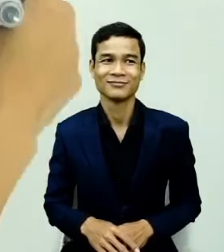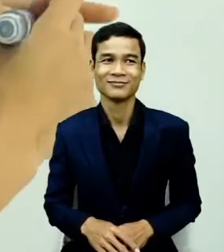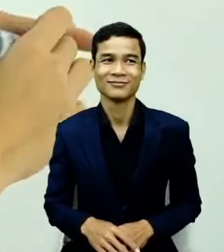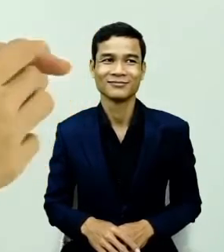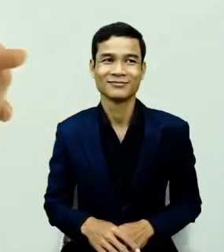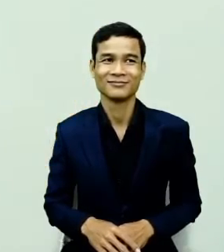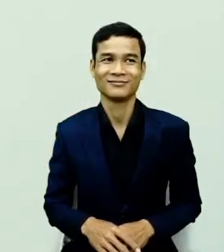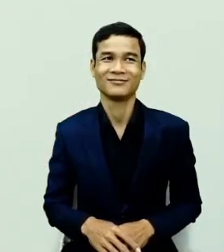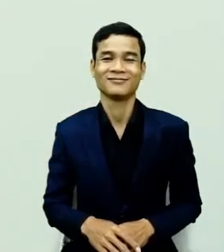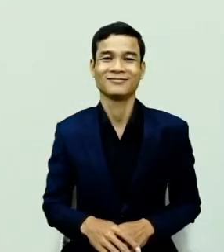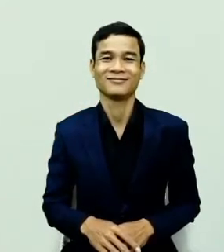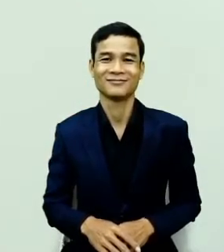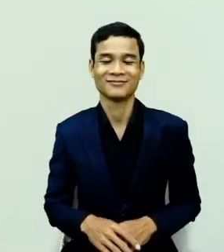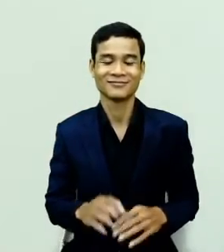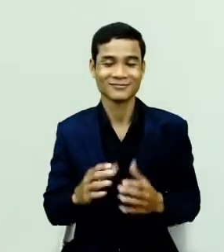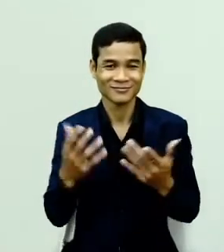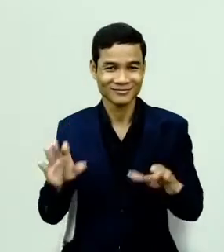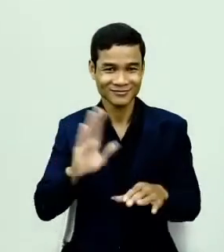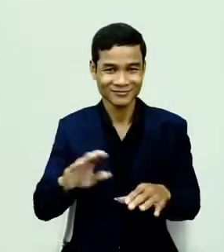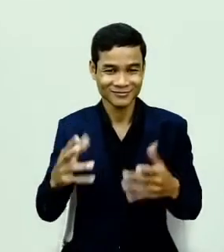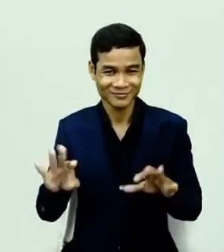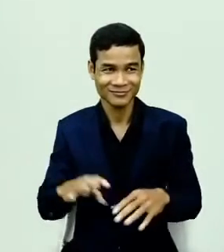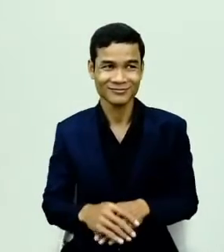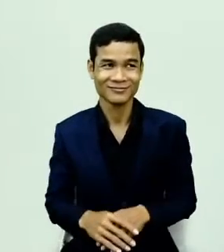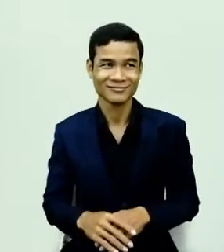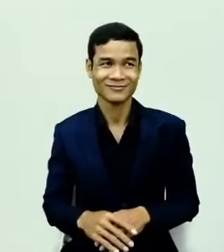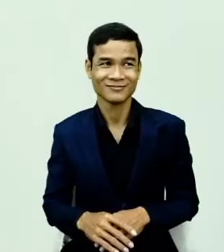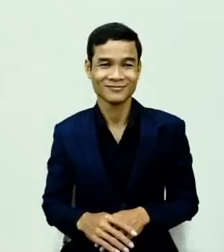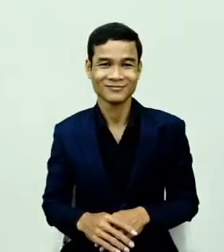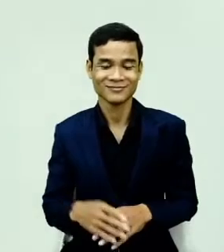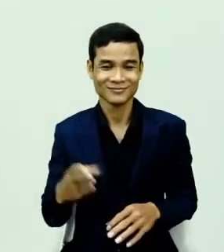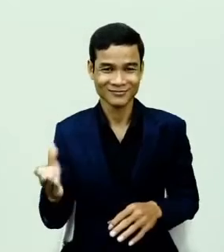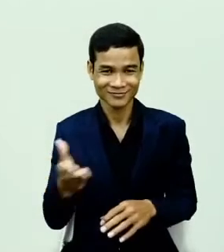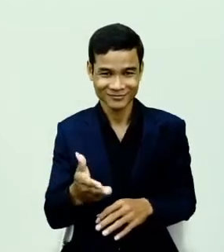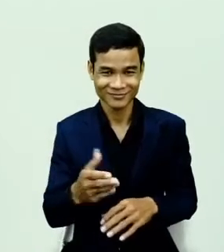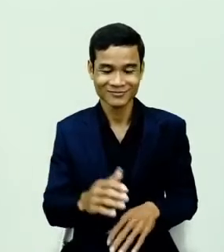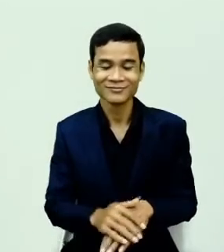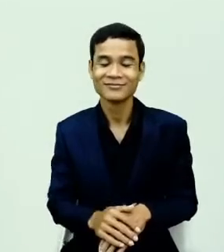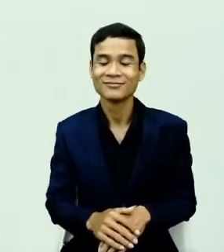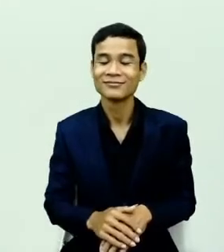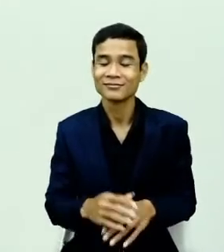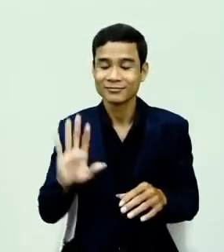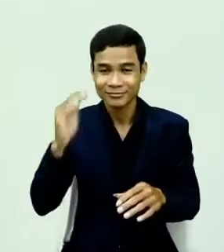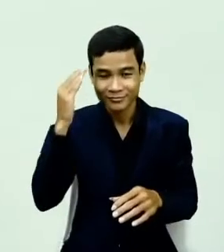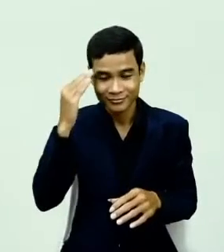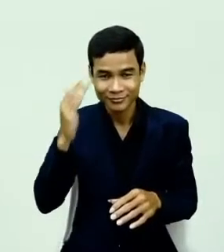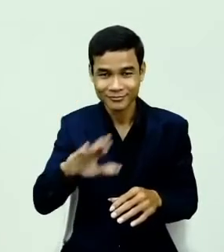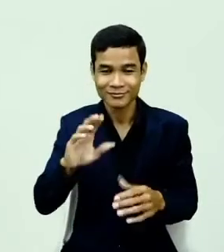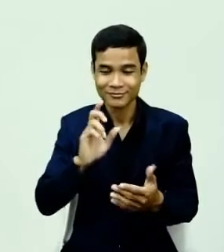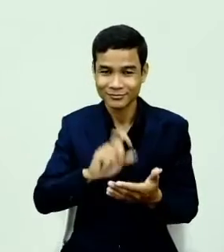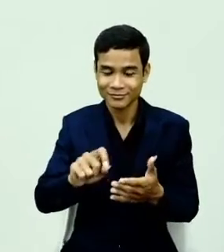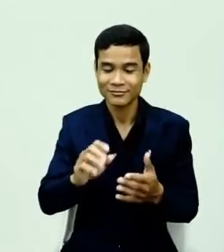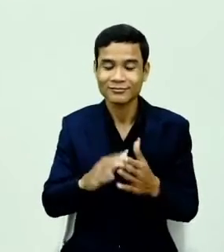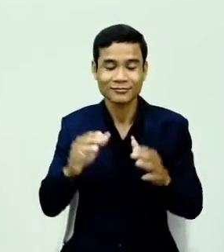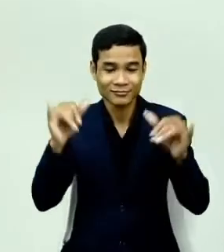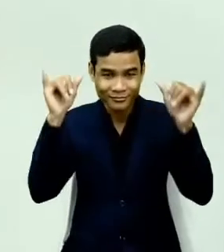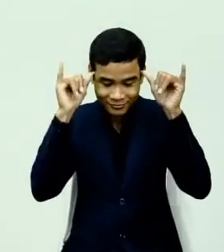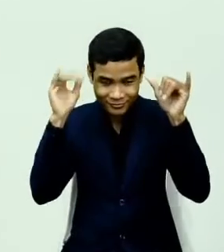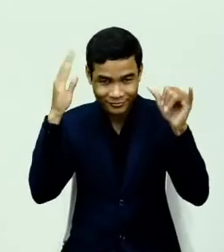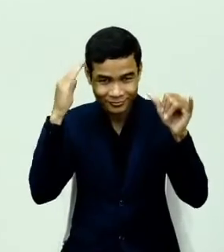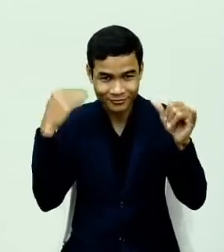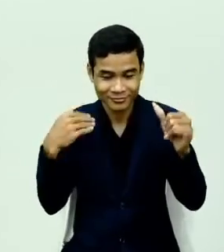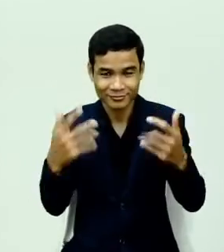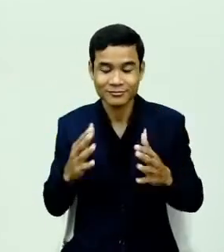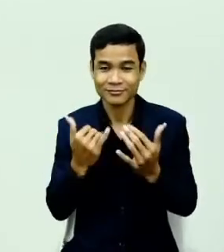ចាតោះរួចរាល់ហើយនៅកូនអកូនសង្ឃឹមថាកូនទាំងអស់គ្នាប្រកាសជាបានចូលរួមសរសេរពាក្យកូនញីរួចរាល់ហើយ